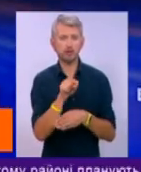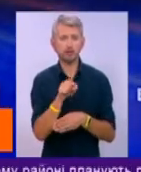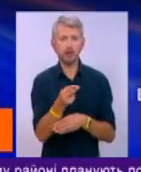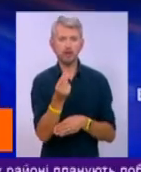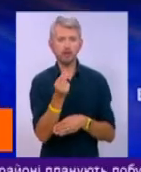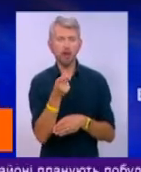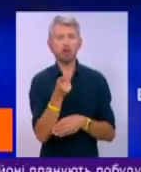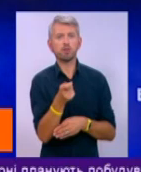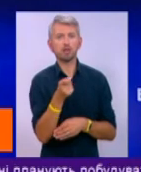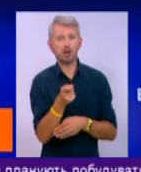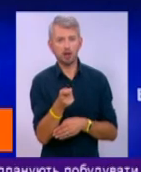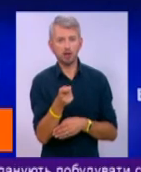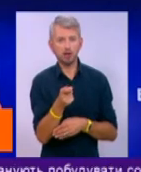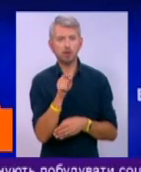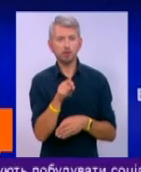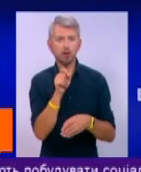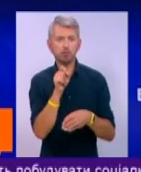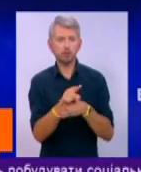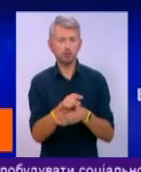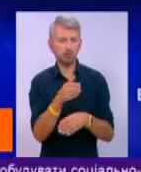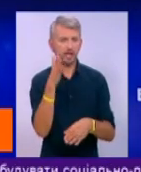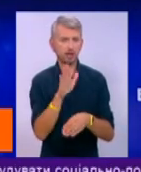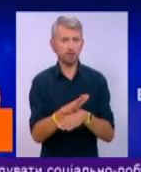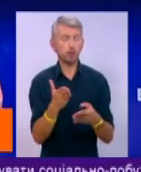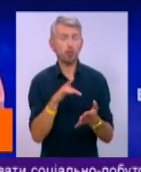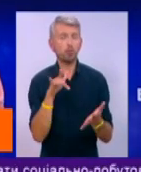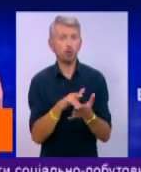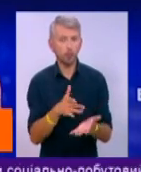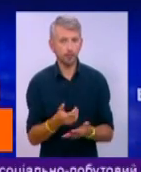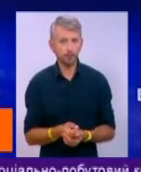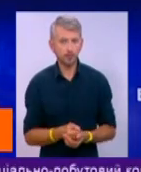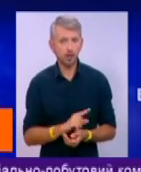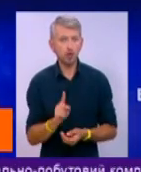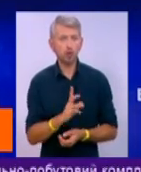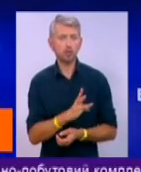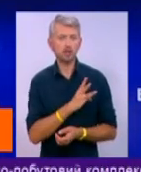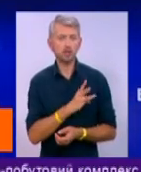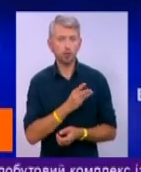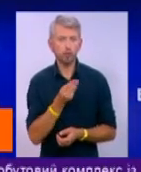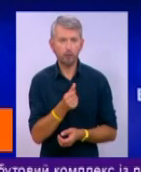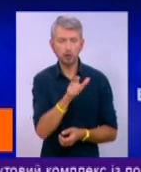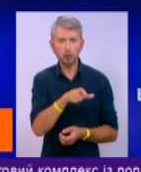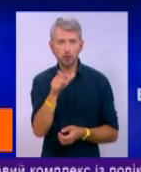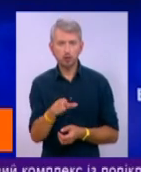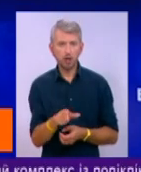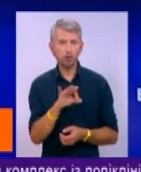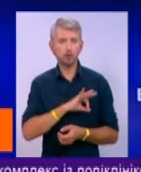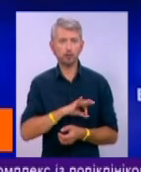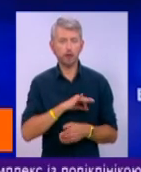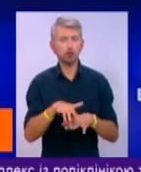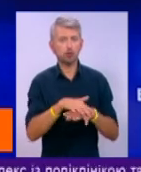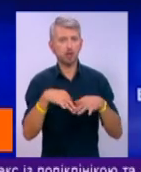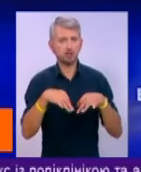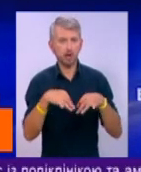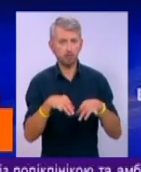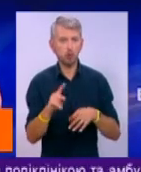ціна квитка, вона призначається директивно. З якою метою? Щоб стимулювати людей користуватися громадським